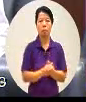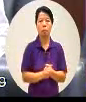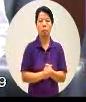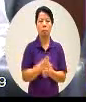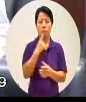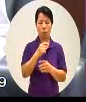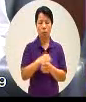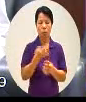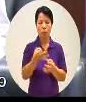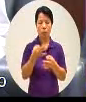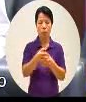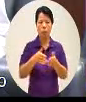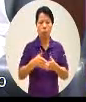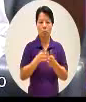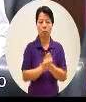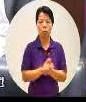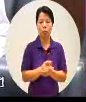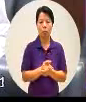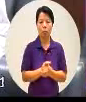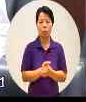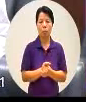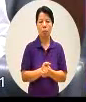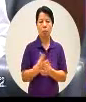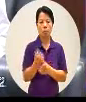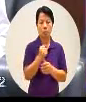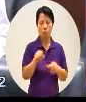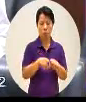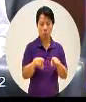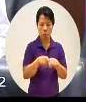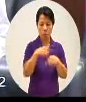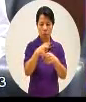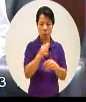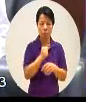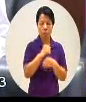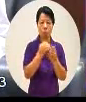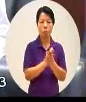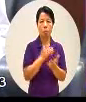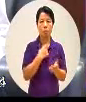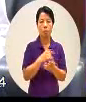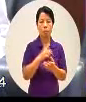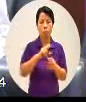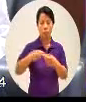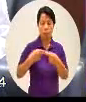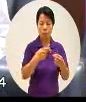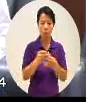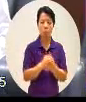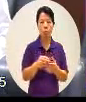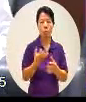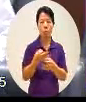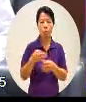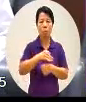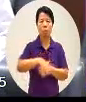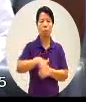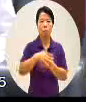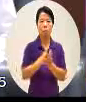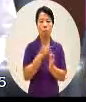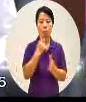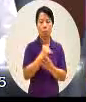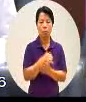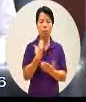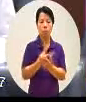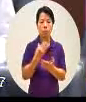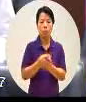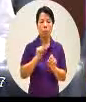财务的需求妥善来控管我们财务收支，改善财务结构。当然我们的负债不